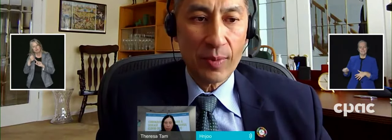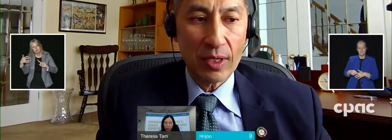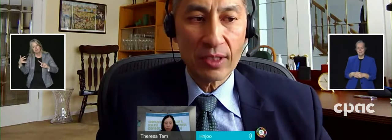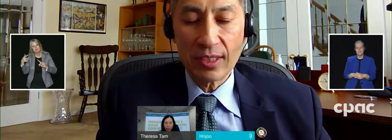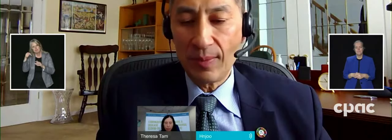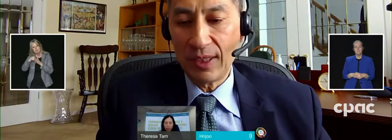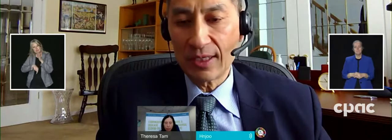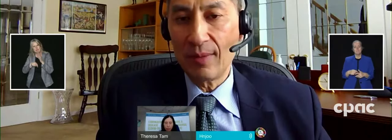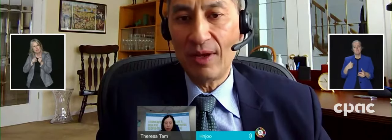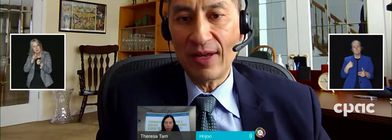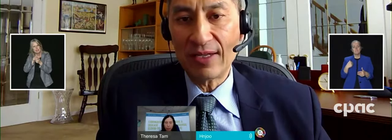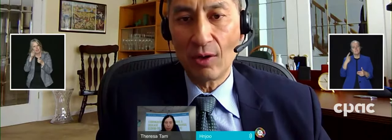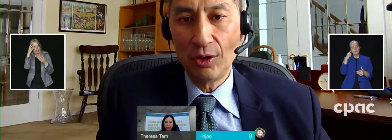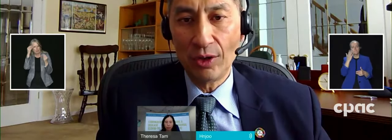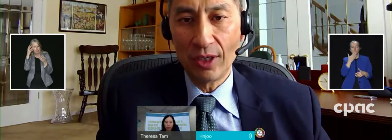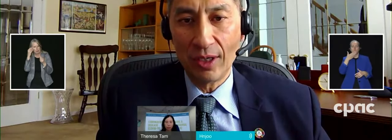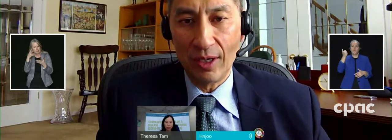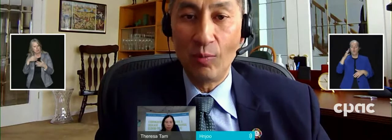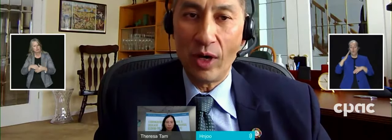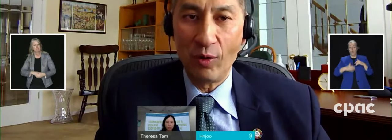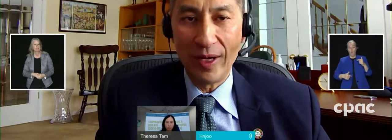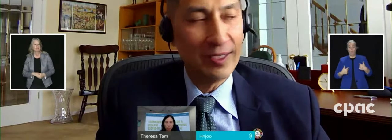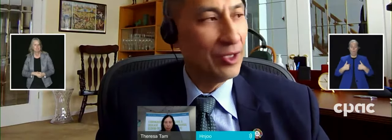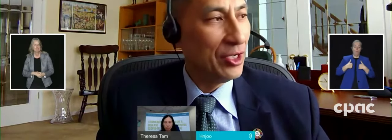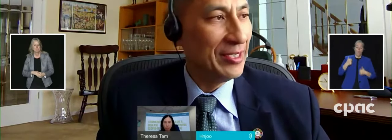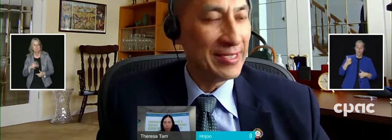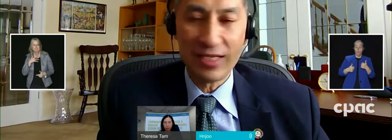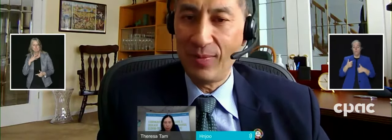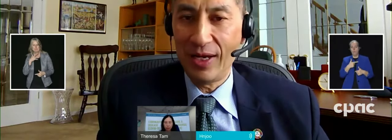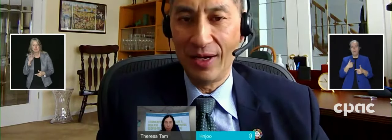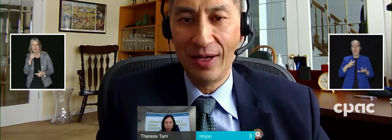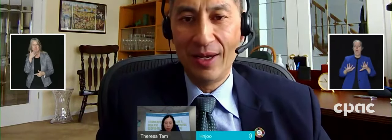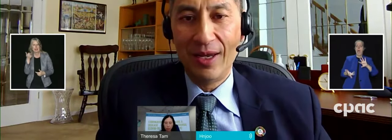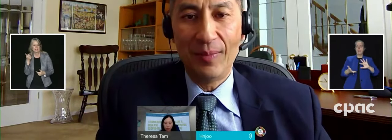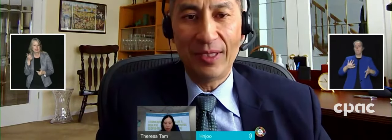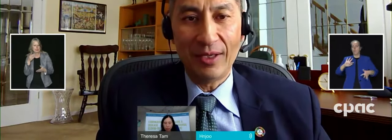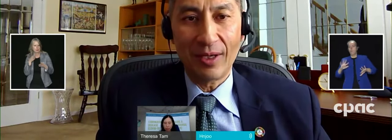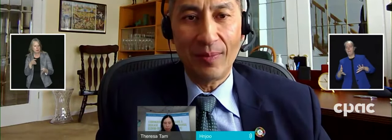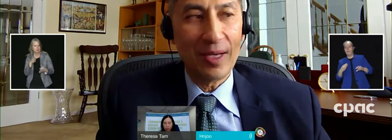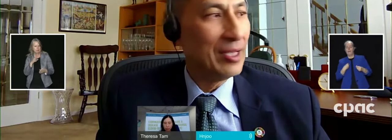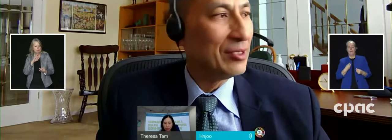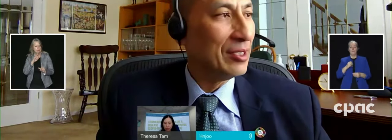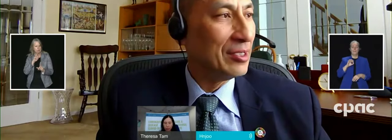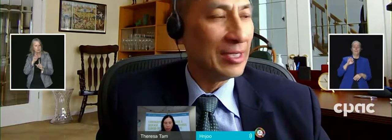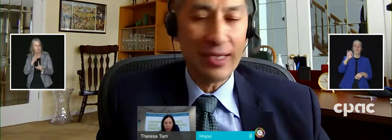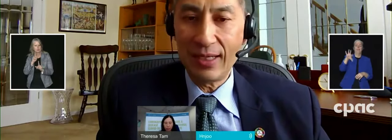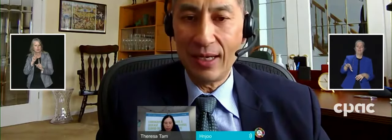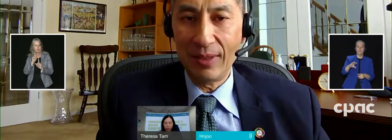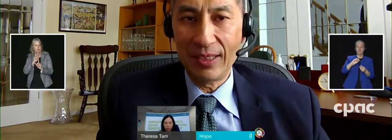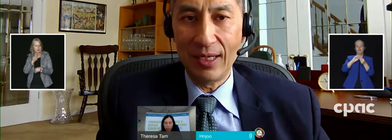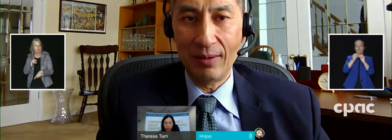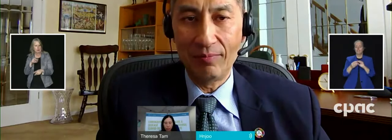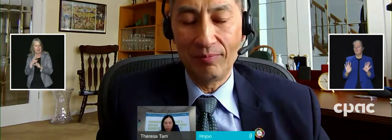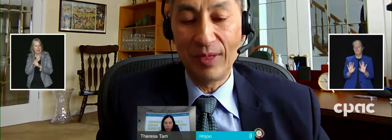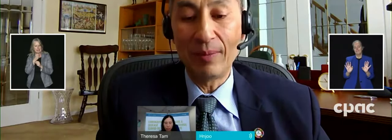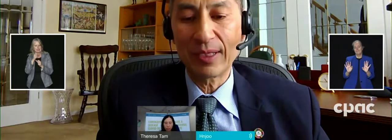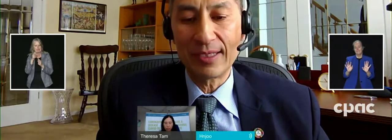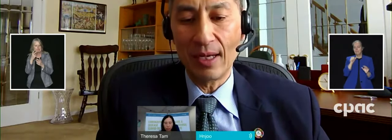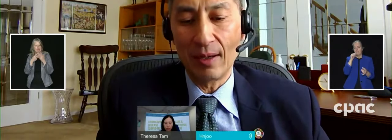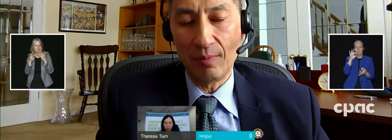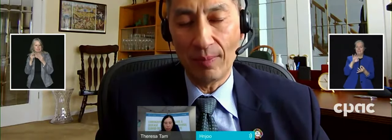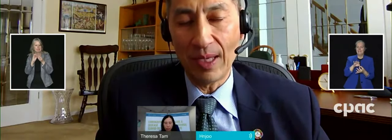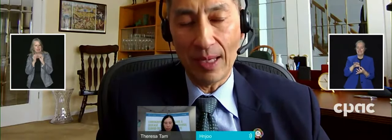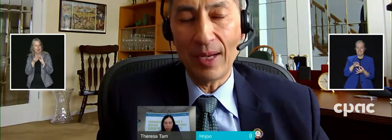je pense que c'est peut-être la meilleure façon, au lieu de moi au moins de donner une estimée et peut-être que peut être très bien